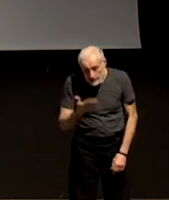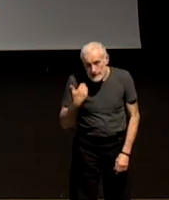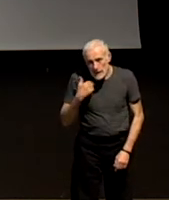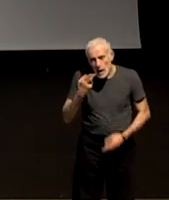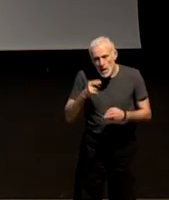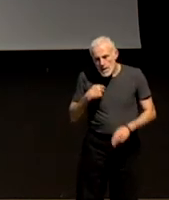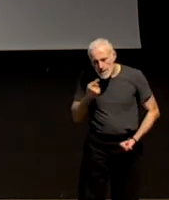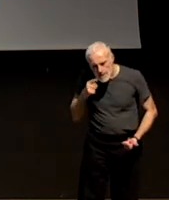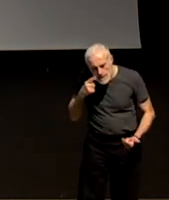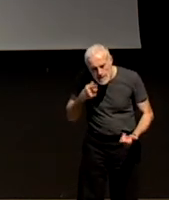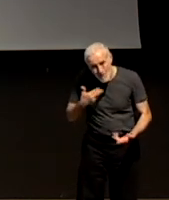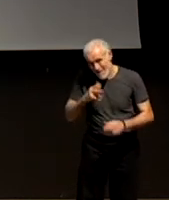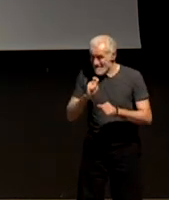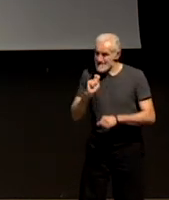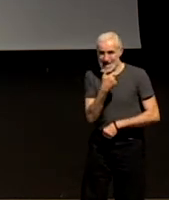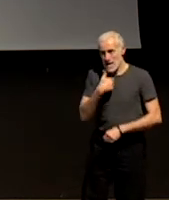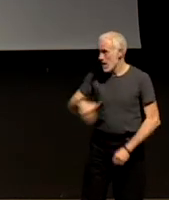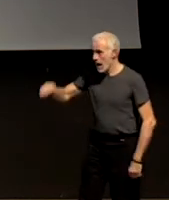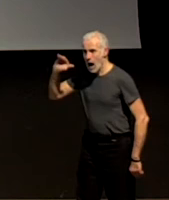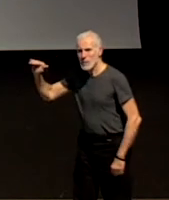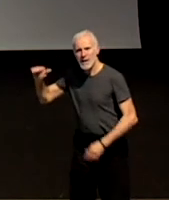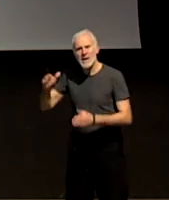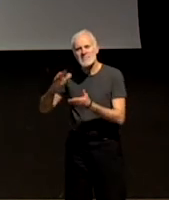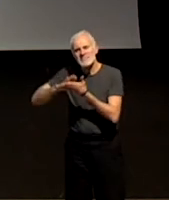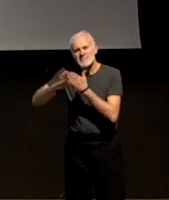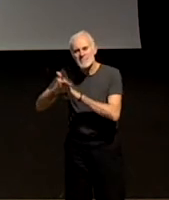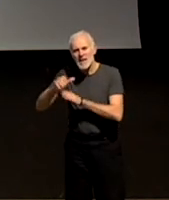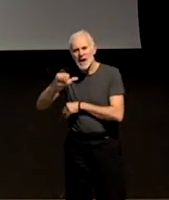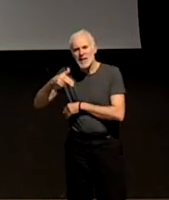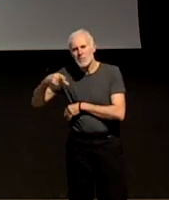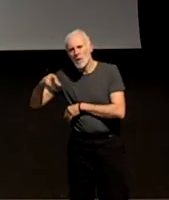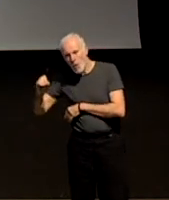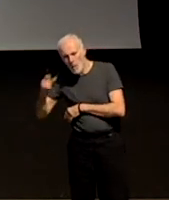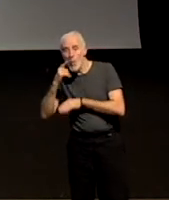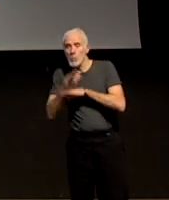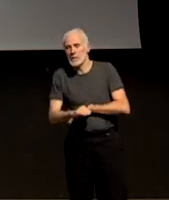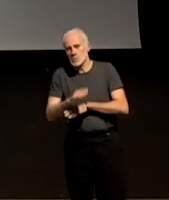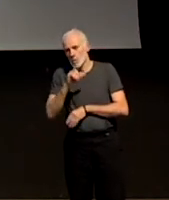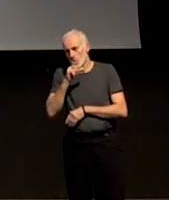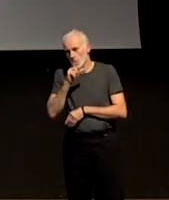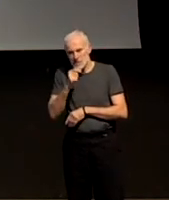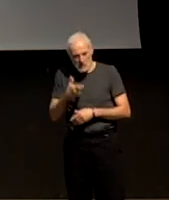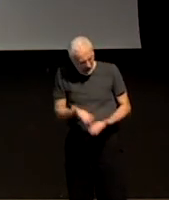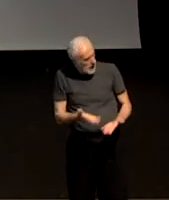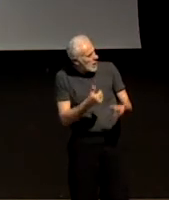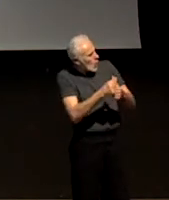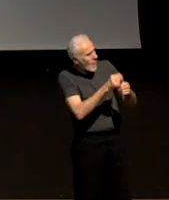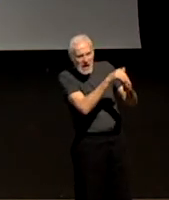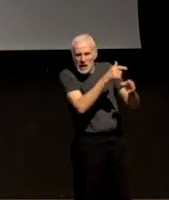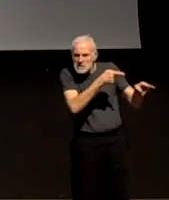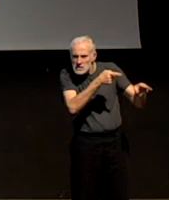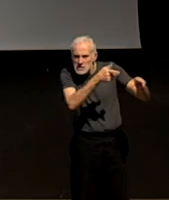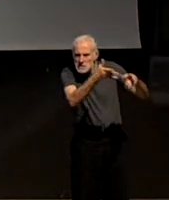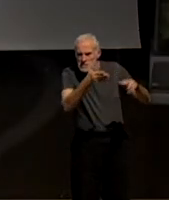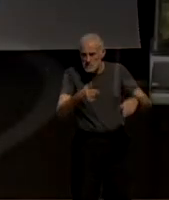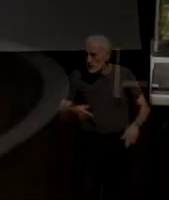qu'est ce qu'on peut faire concrètement pour que cesse ce genre d'agissements merci vous avez la police